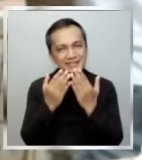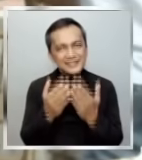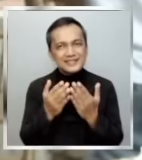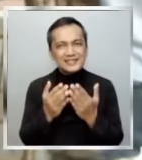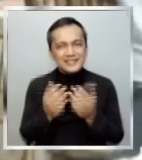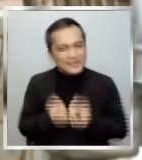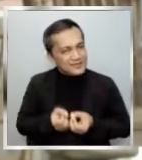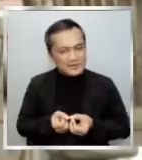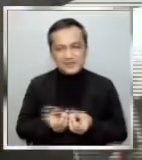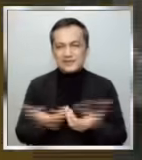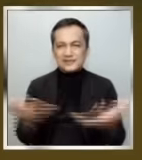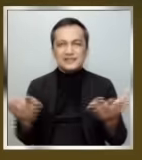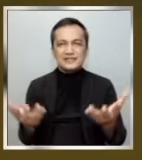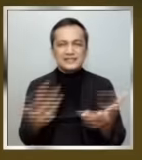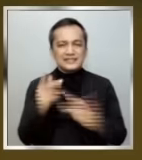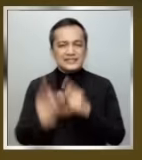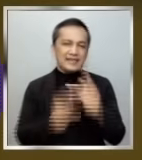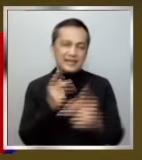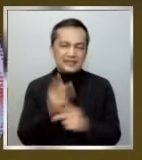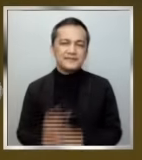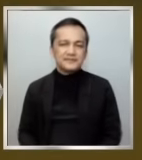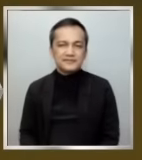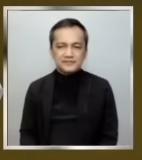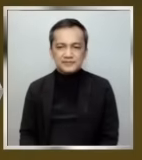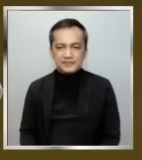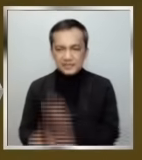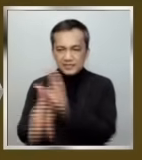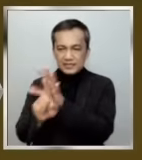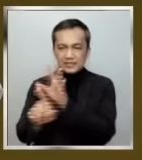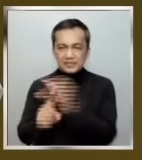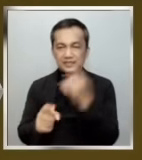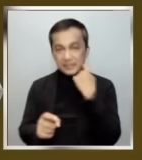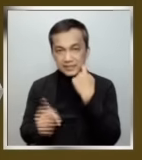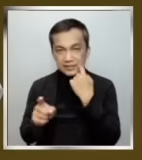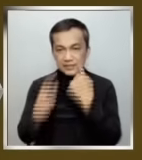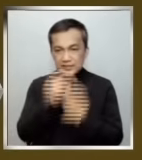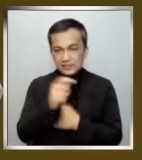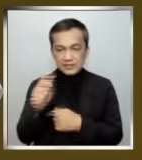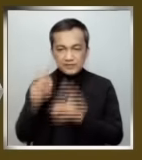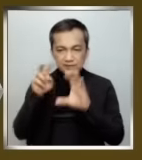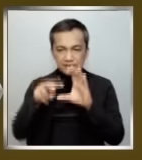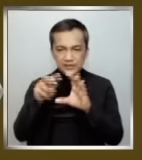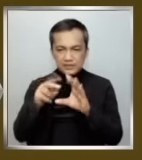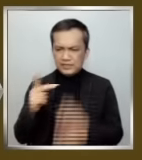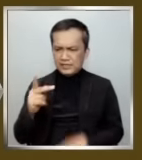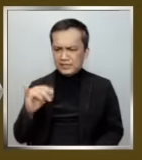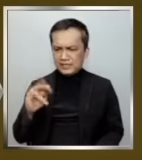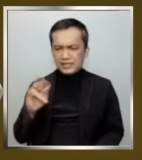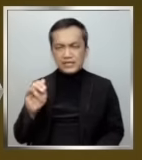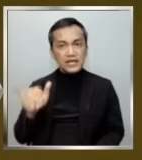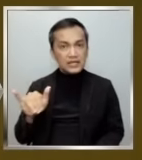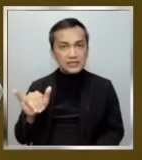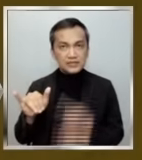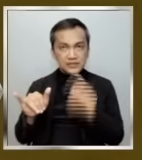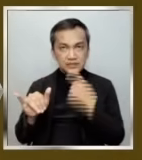and for your kindness nag-trend din recently ang isang tiktok video ni Kiray kung saan